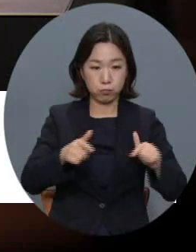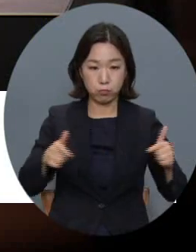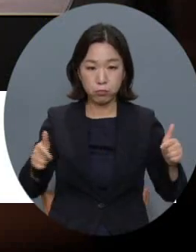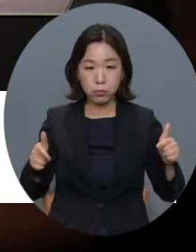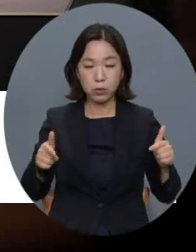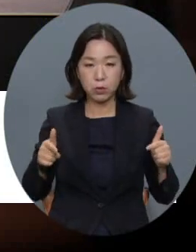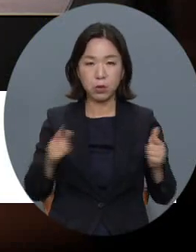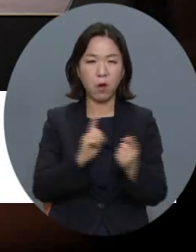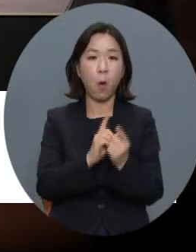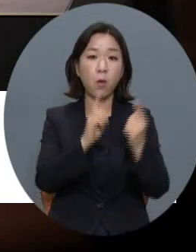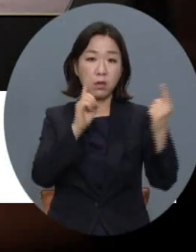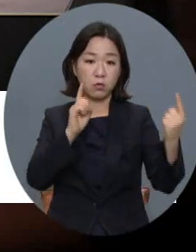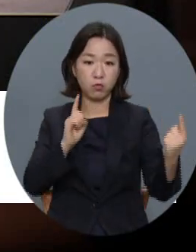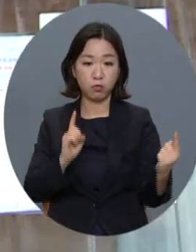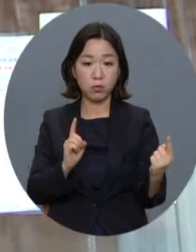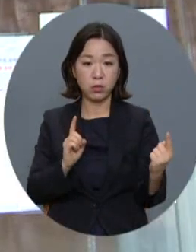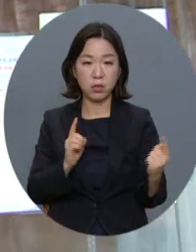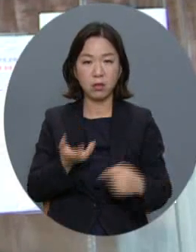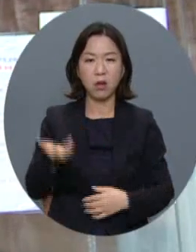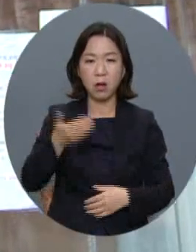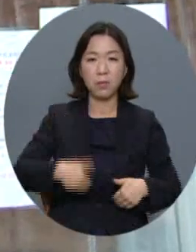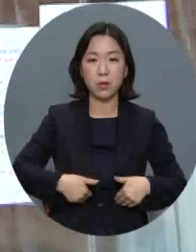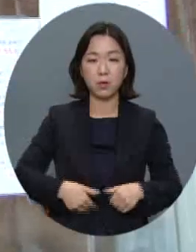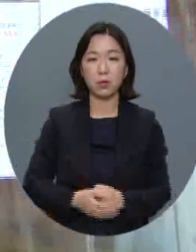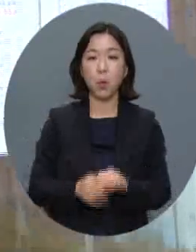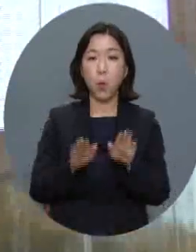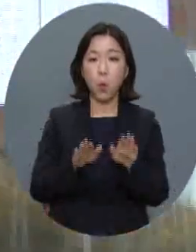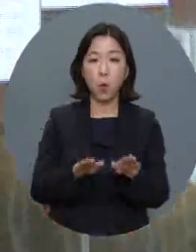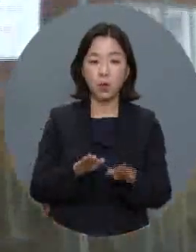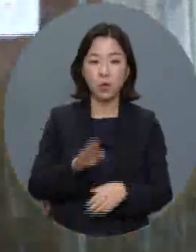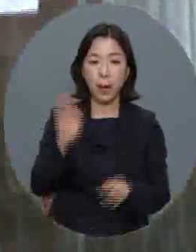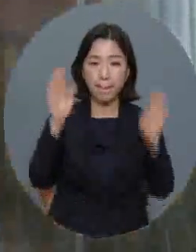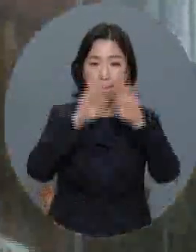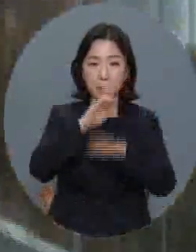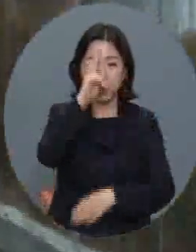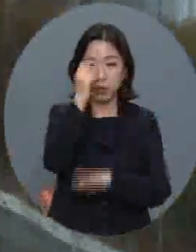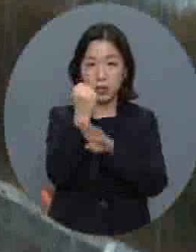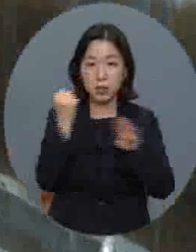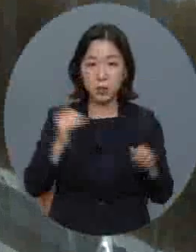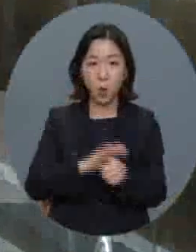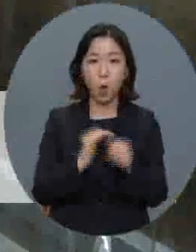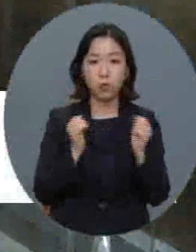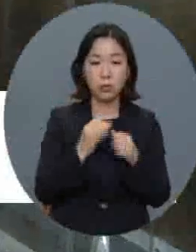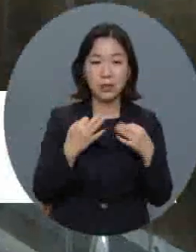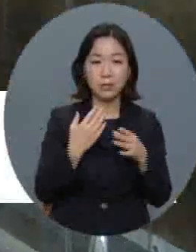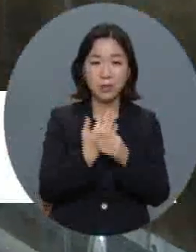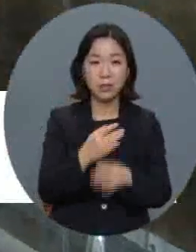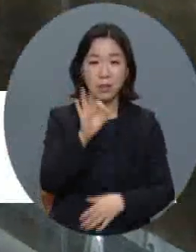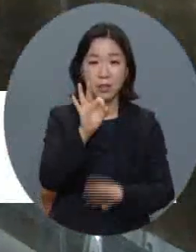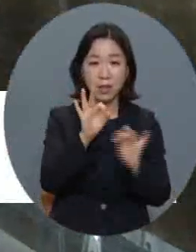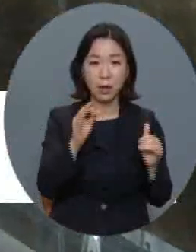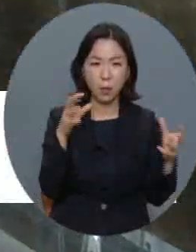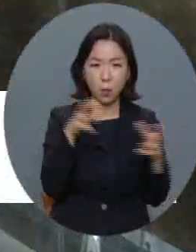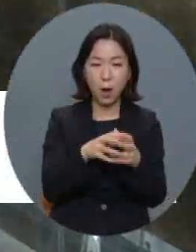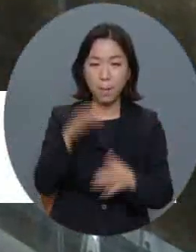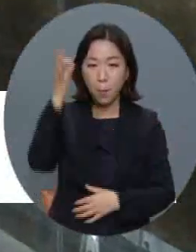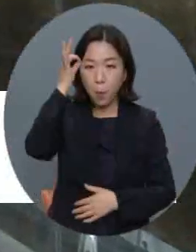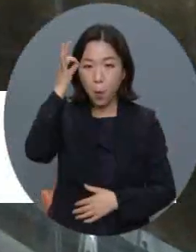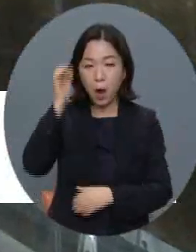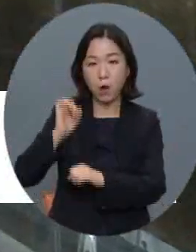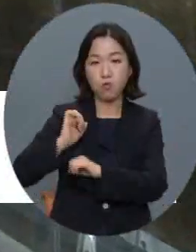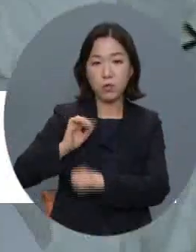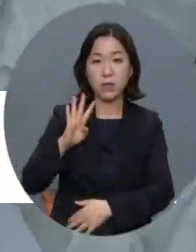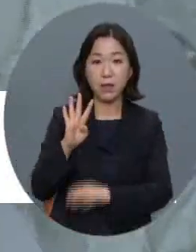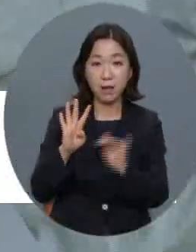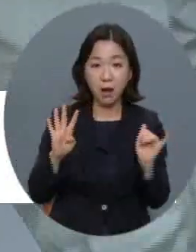쪽에도 사회적 거리두기라든지 이런. 한편 오늘 0시를 기준으로 경북에서는 김천 10명을 포함해 포항에서 해병대